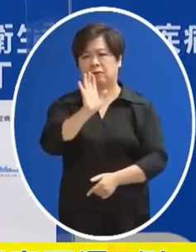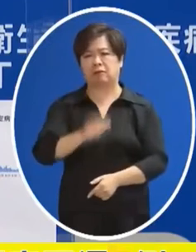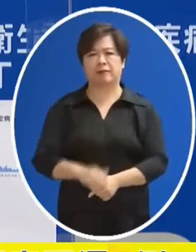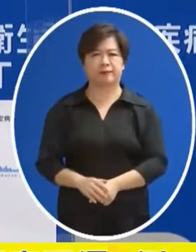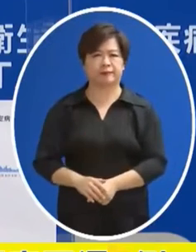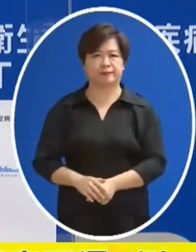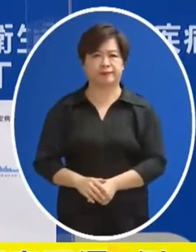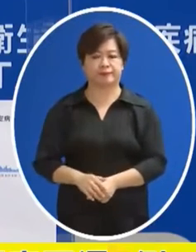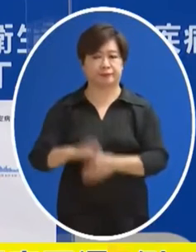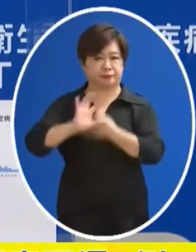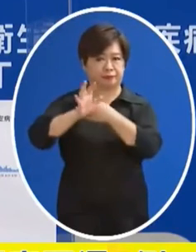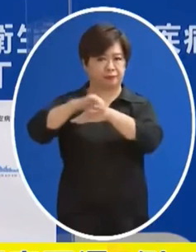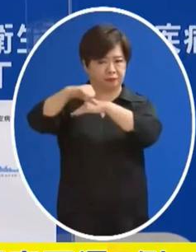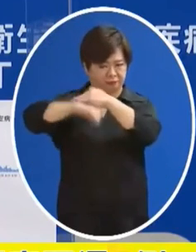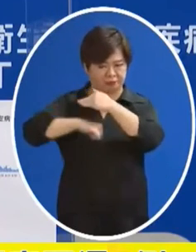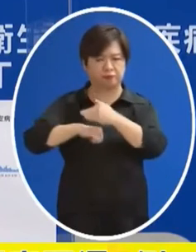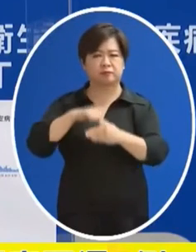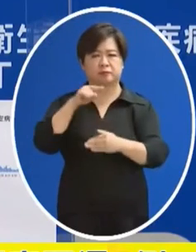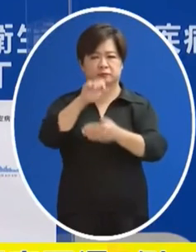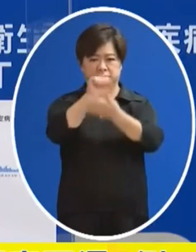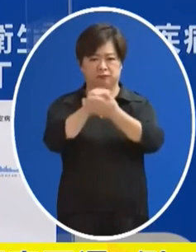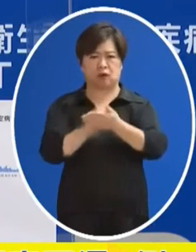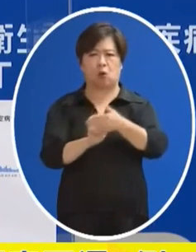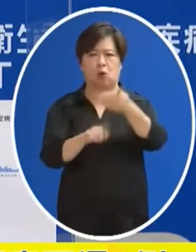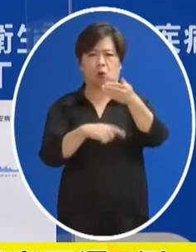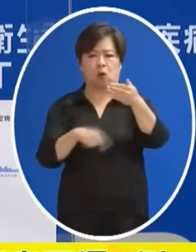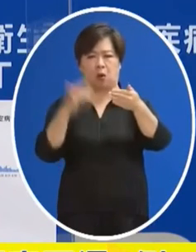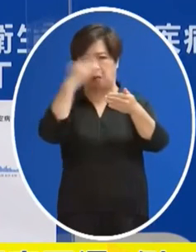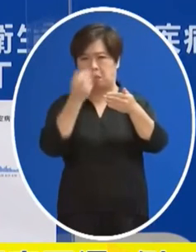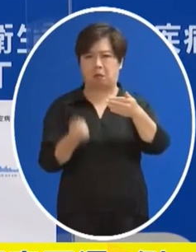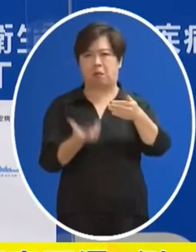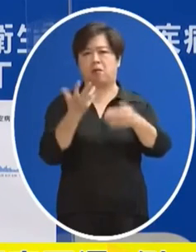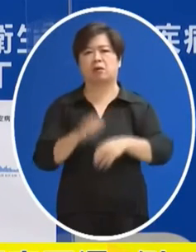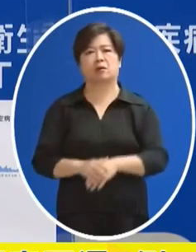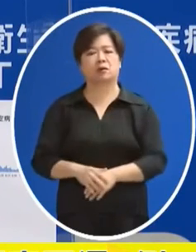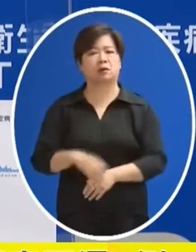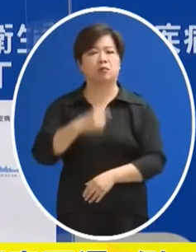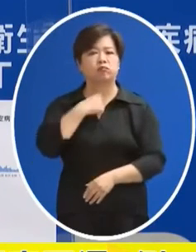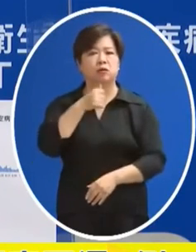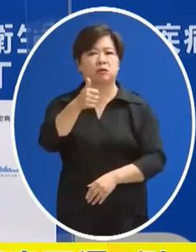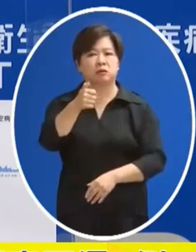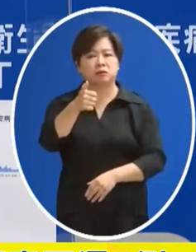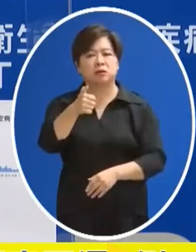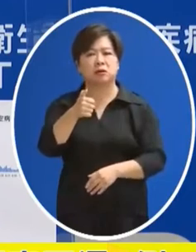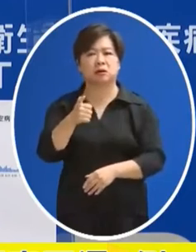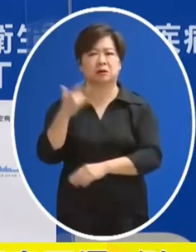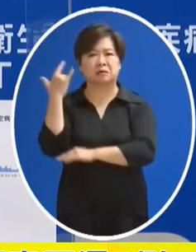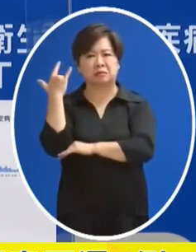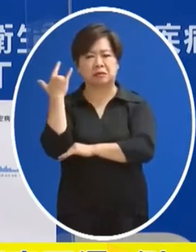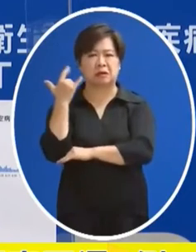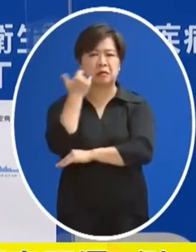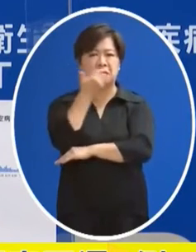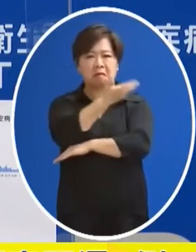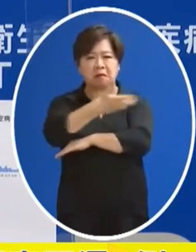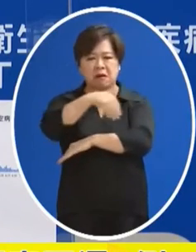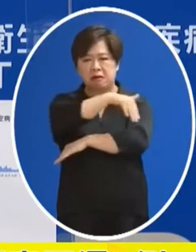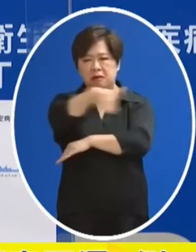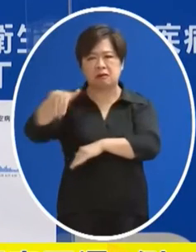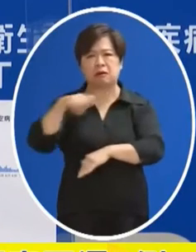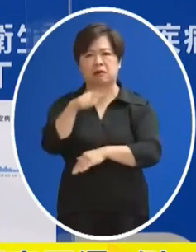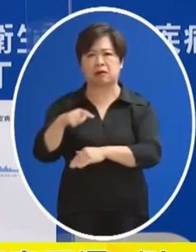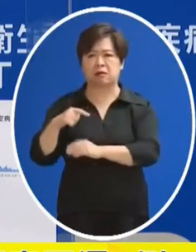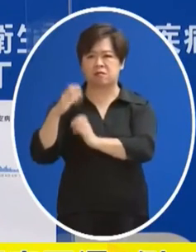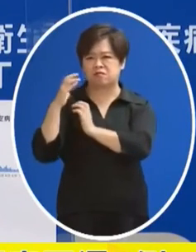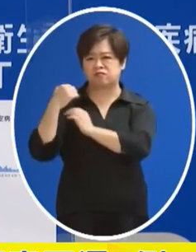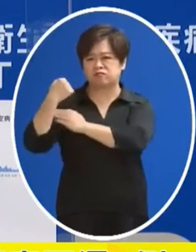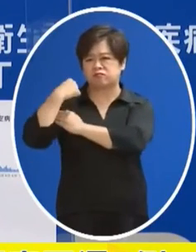那个哈整个境外的移入案子就比较多。不过也谢谢哈我们这个固守边境的人员哈很尽责